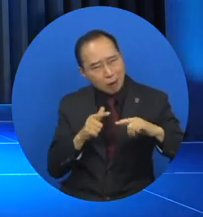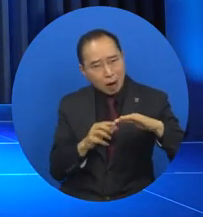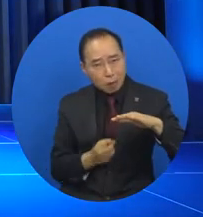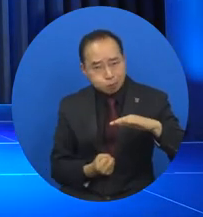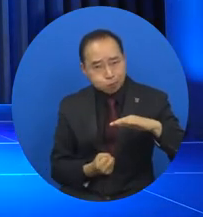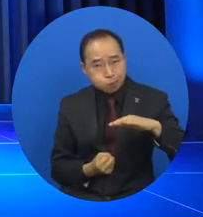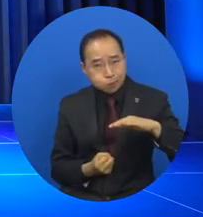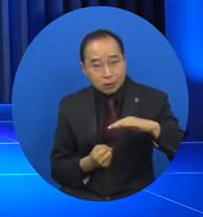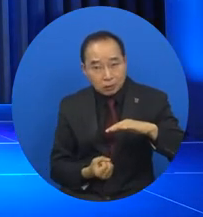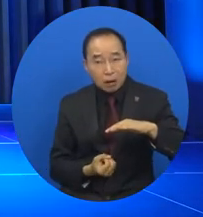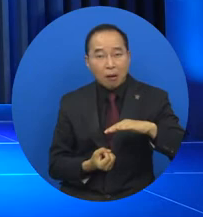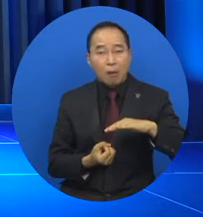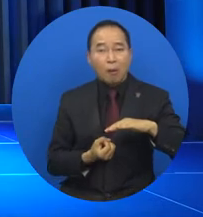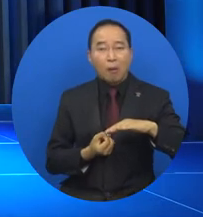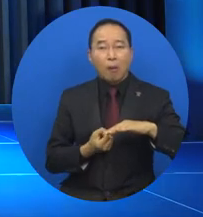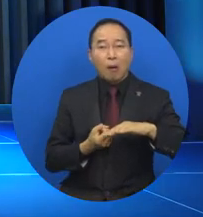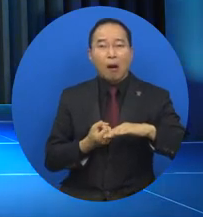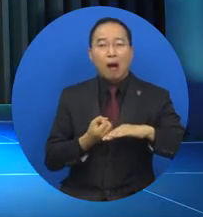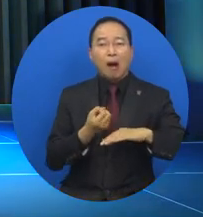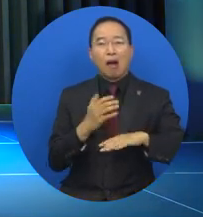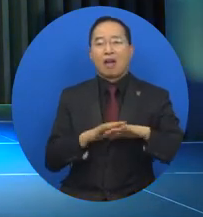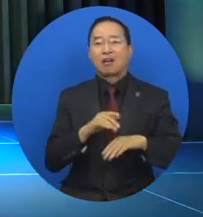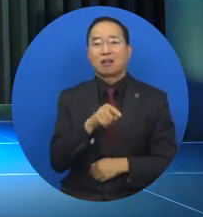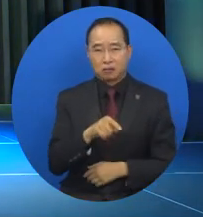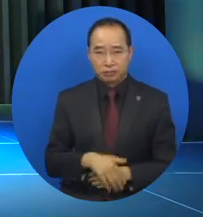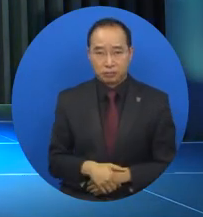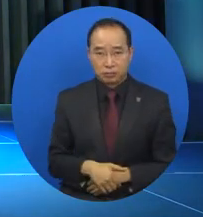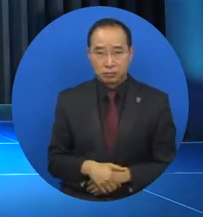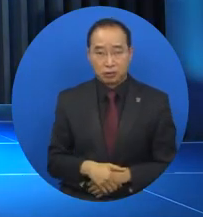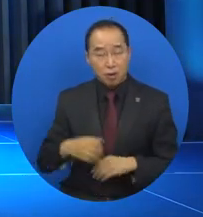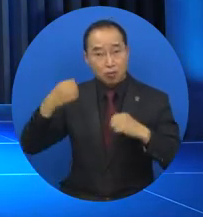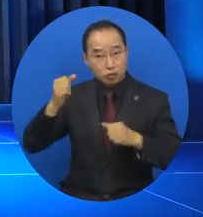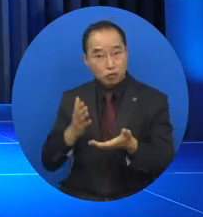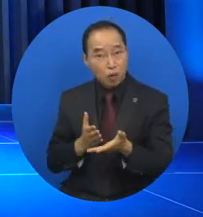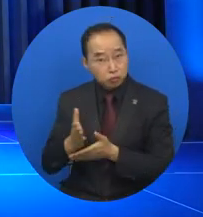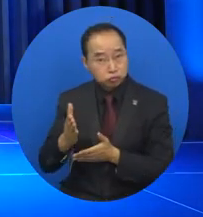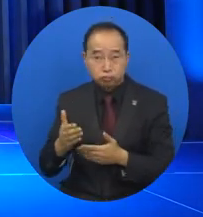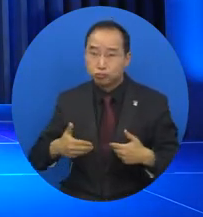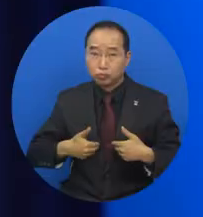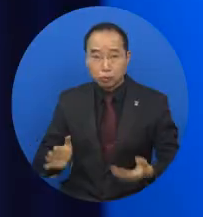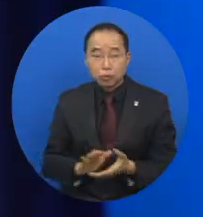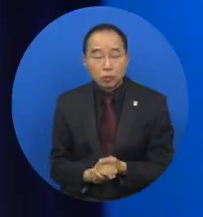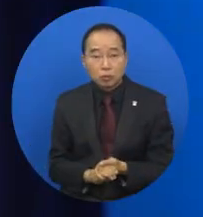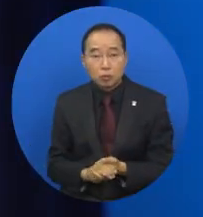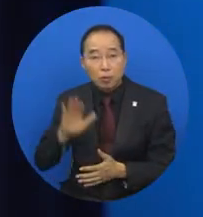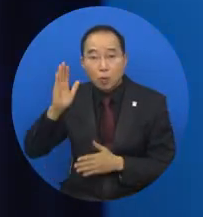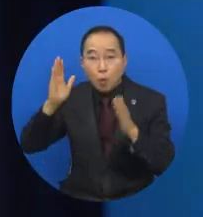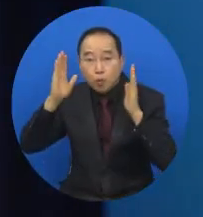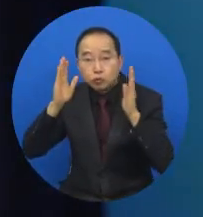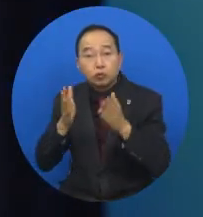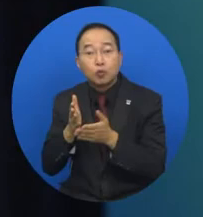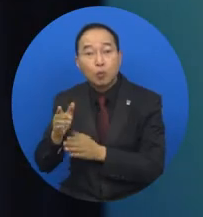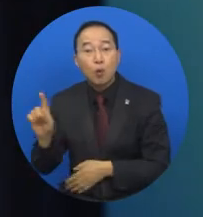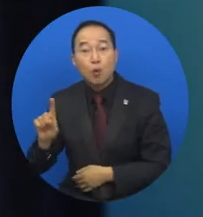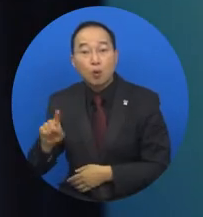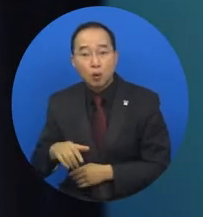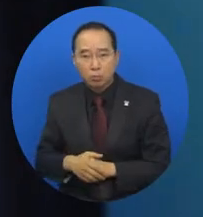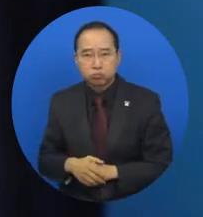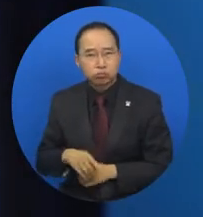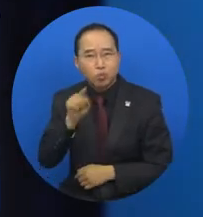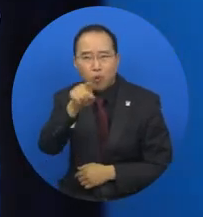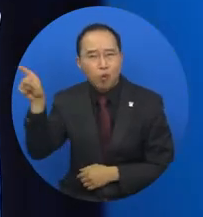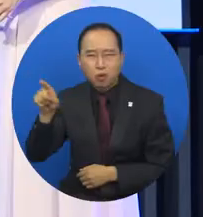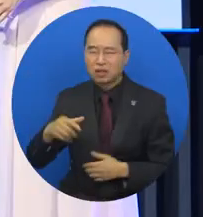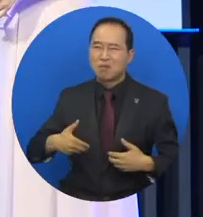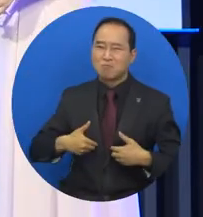이슈를 무의식에서 건져 올리는 작업이기 때문에 무용과는 전혀 상관이 없습니다. 그럼 뭘 전공하면 좋을까요?